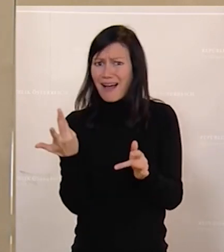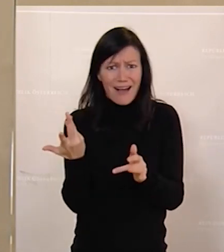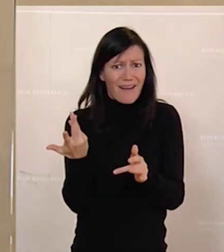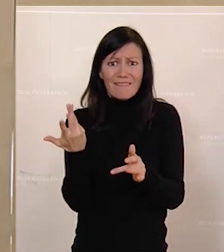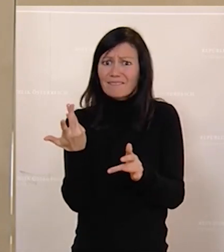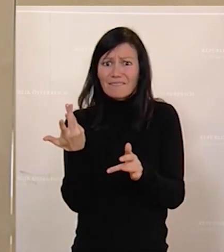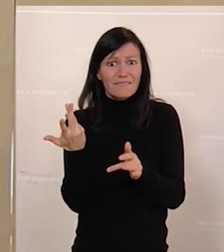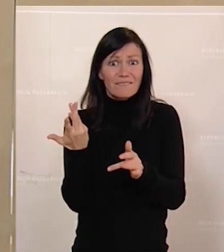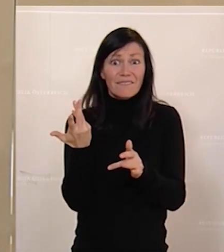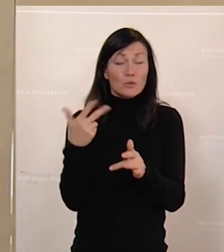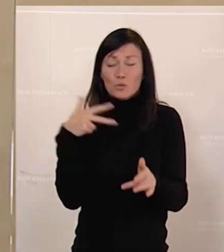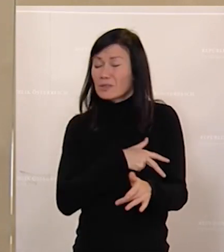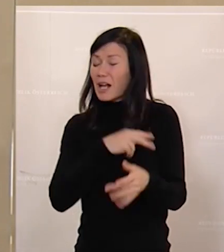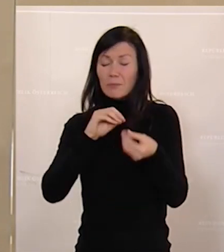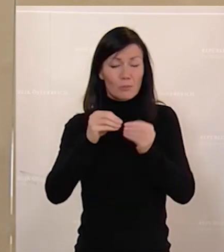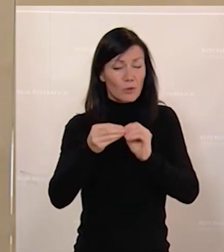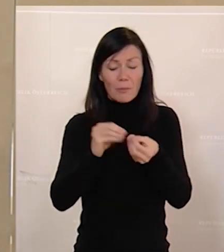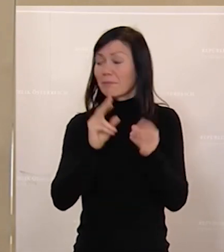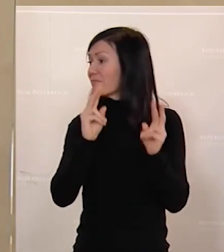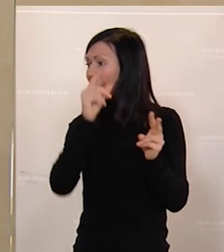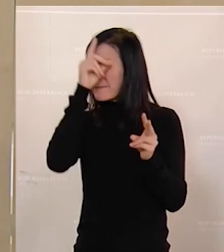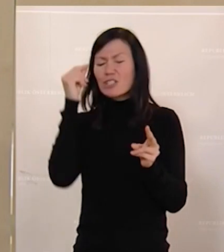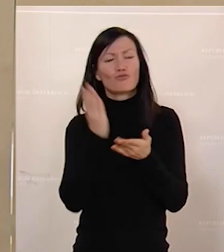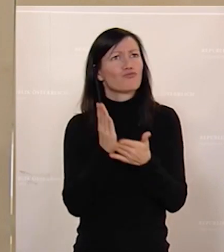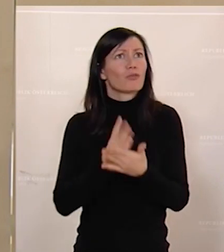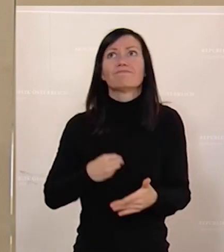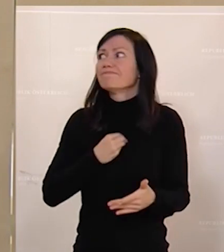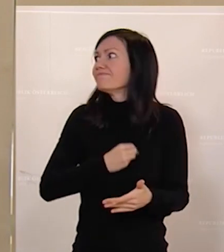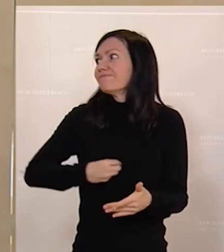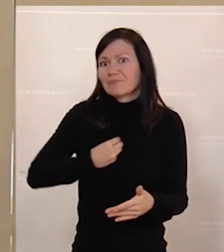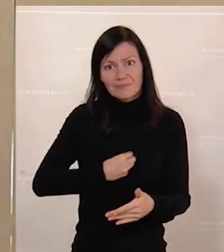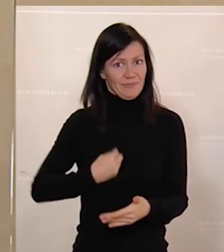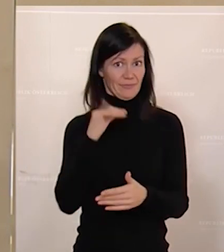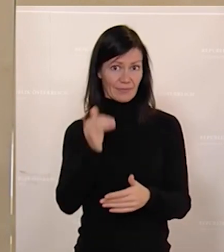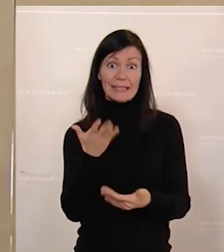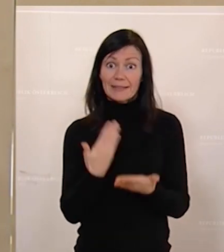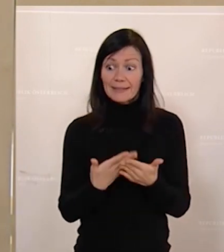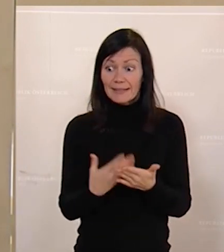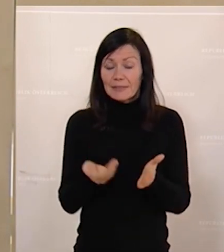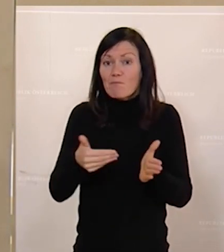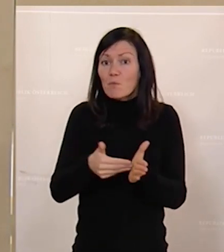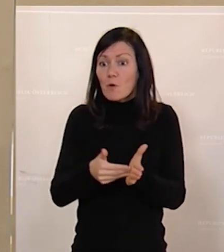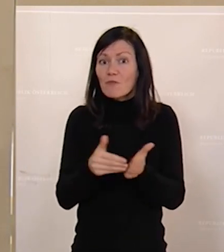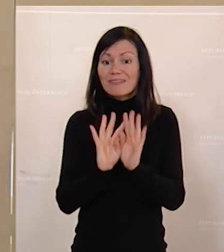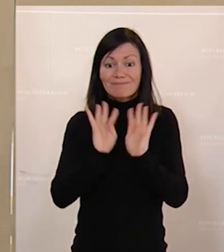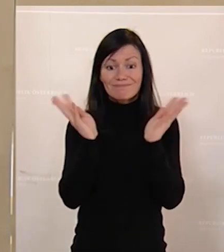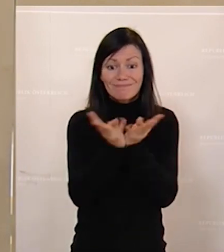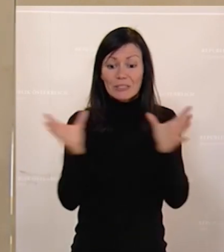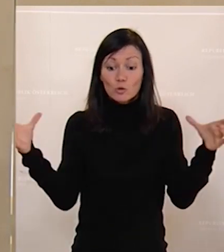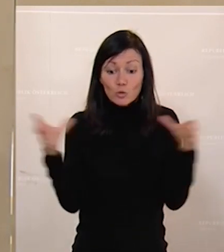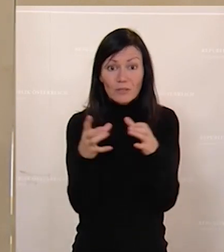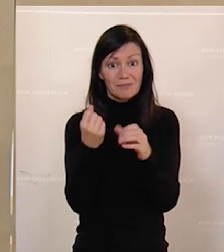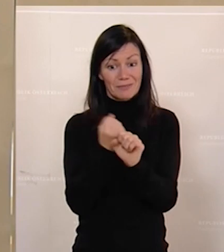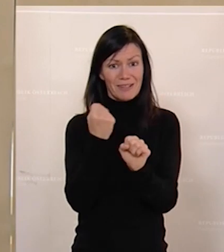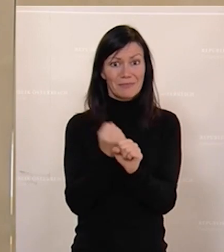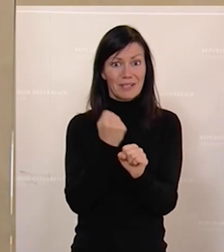die die Menschen langsam verzweifeln lassen. Daher ist es ja so notwendig, hier an einem Strang zu ziehen und rauszukommen,